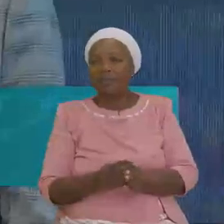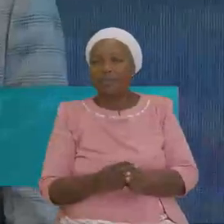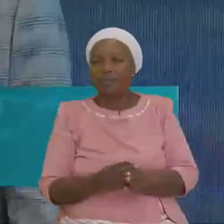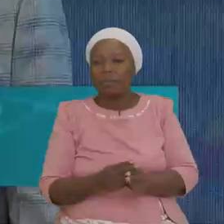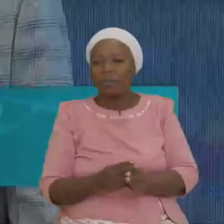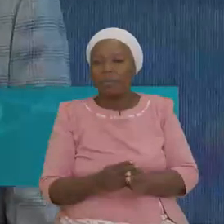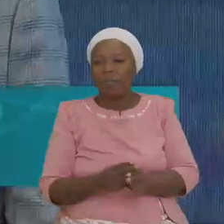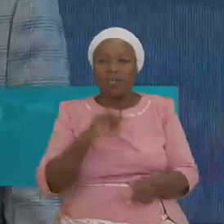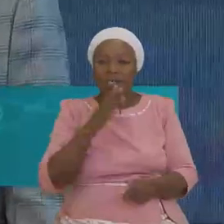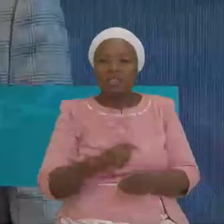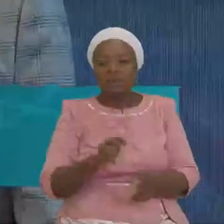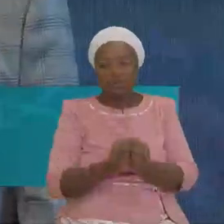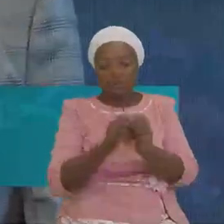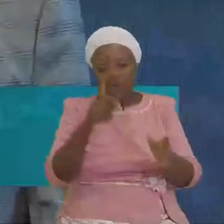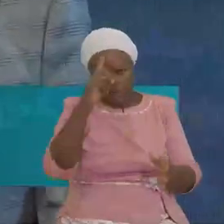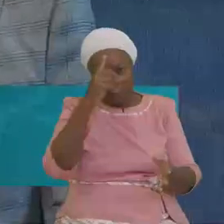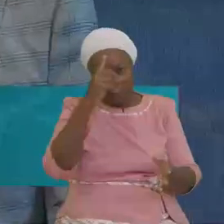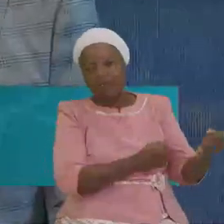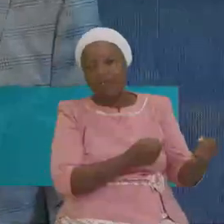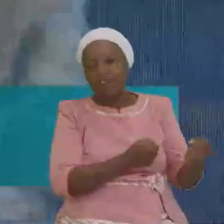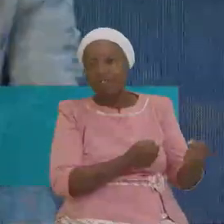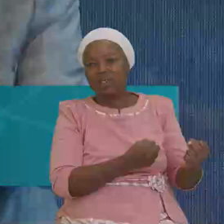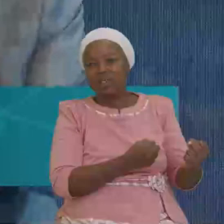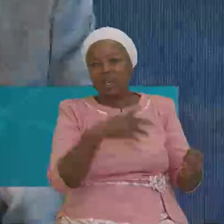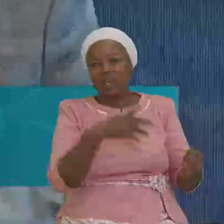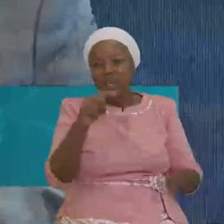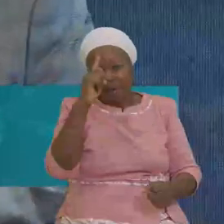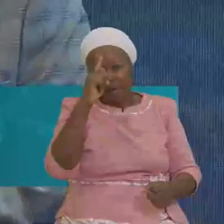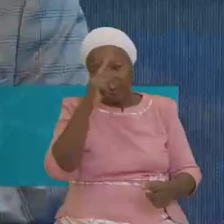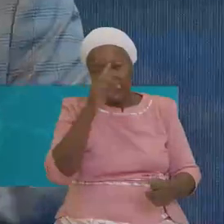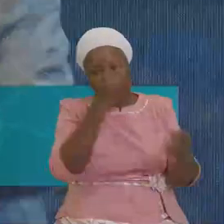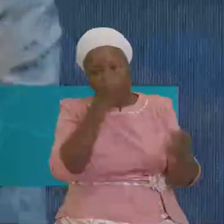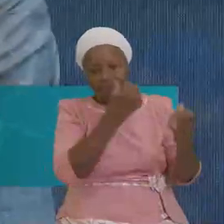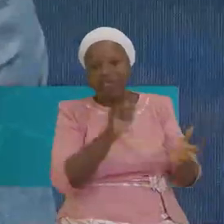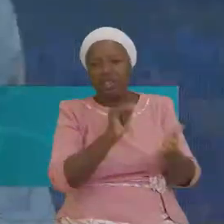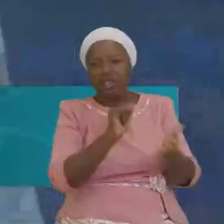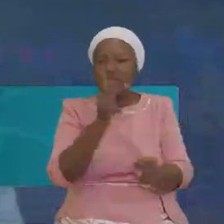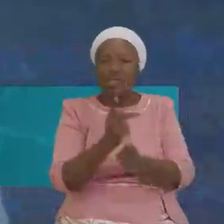Vous n'allez pas garder la confusion dans votre vie. C'est celui qui manque de foi,